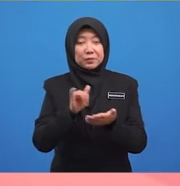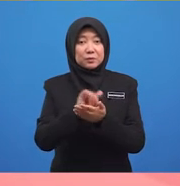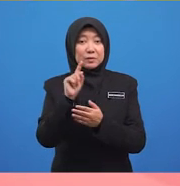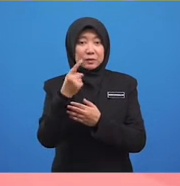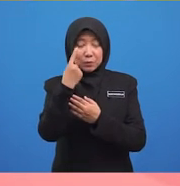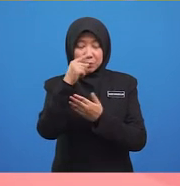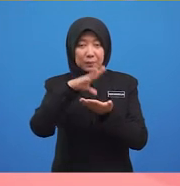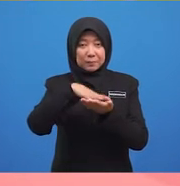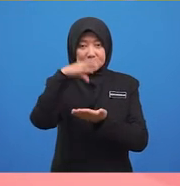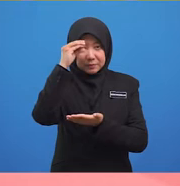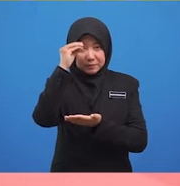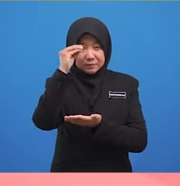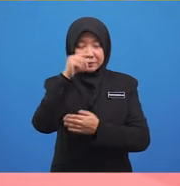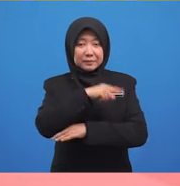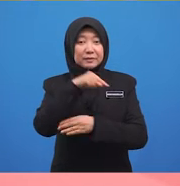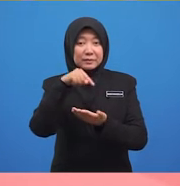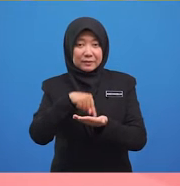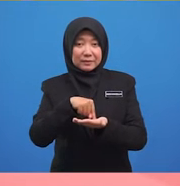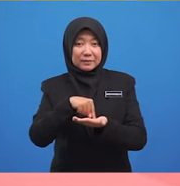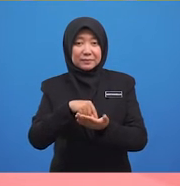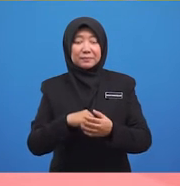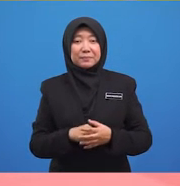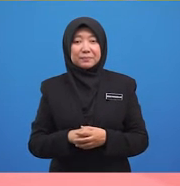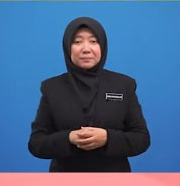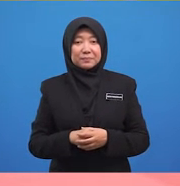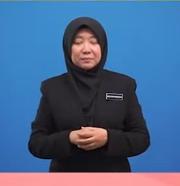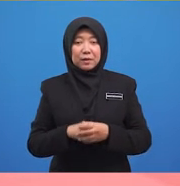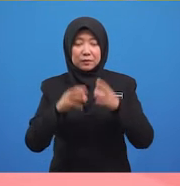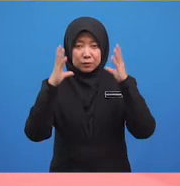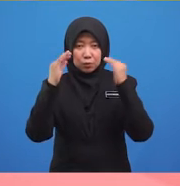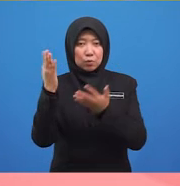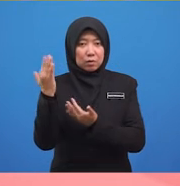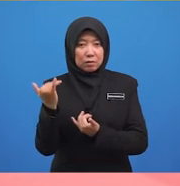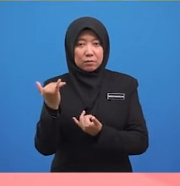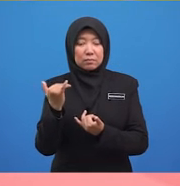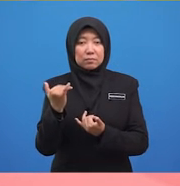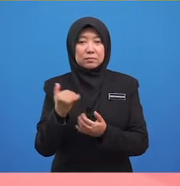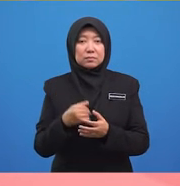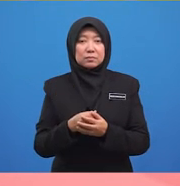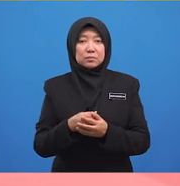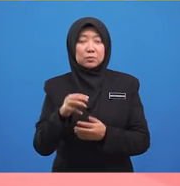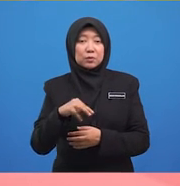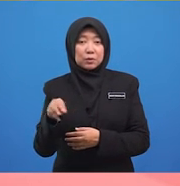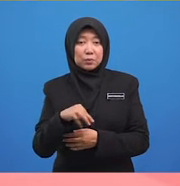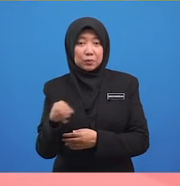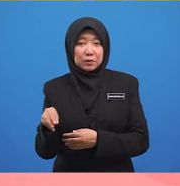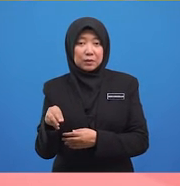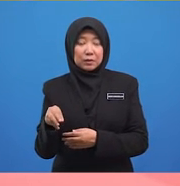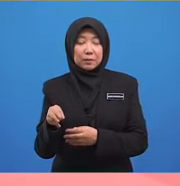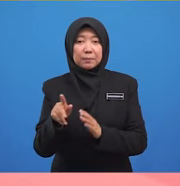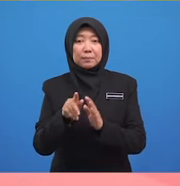Sekian sahaja sesi pembelajaran kita pada hari ini. Cikgu berharap agar